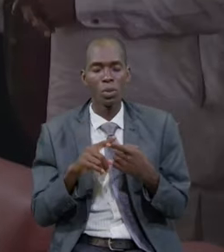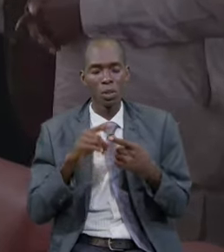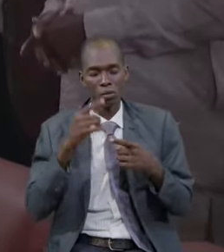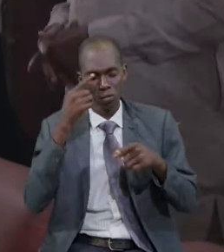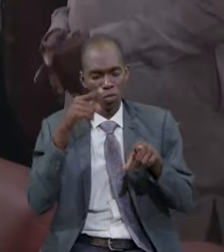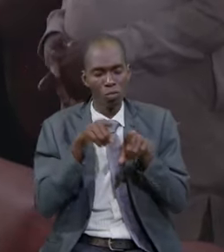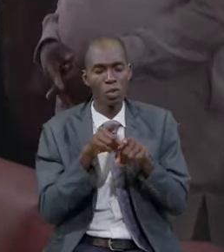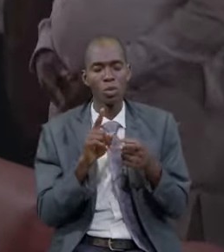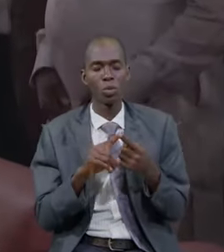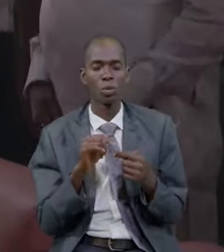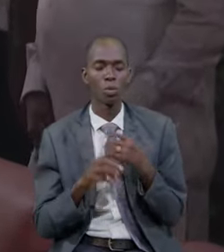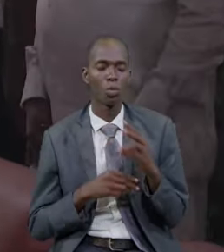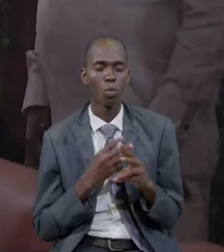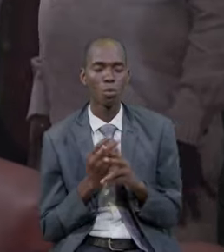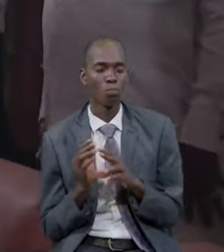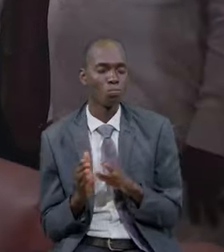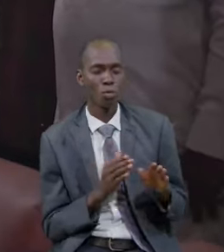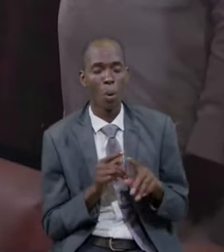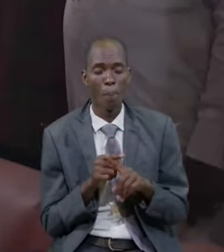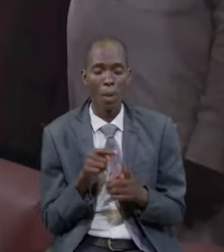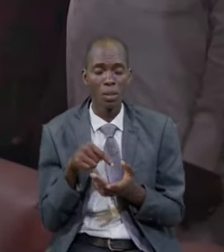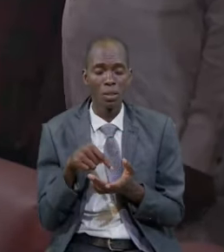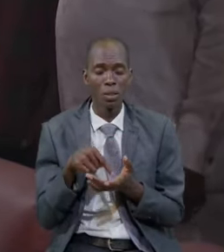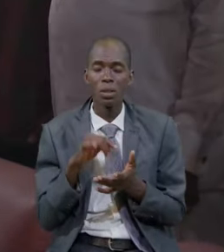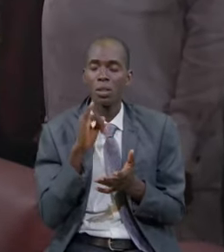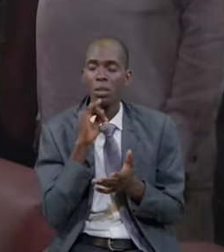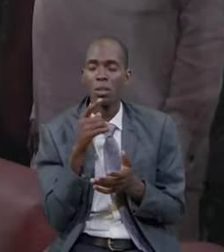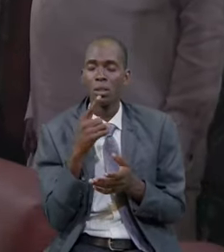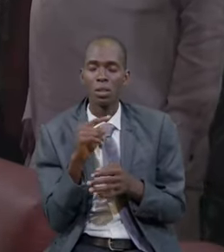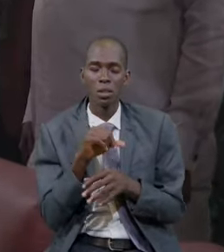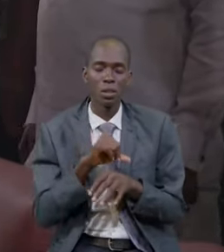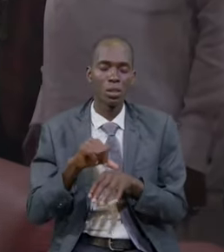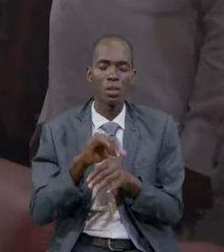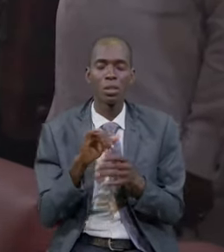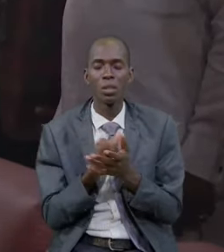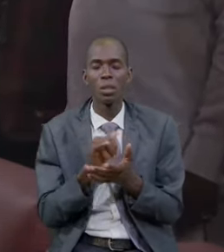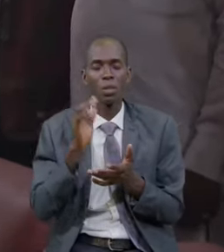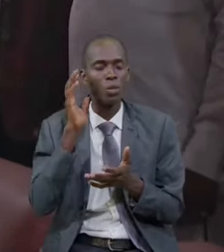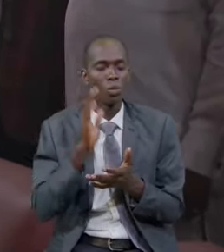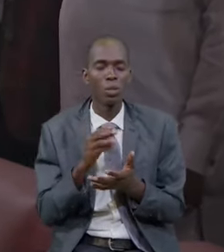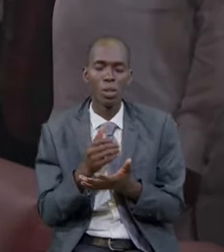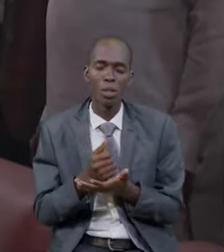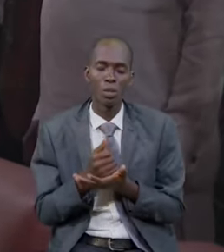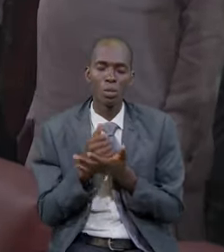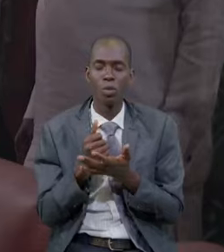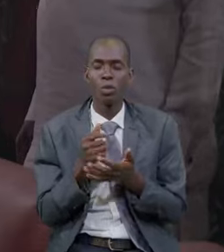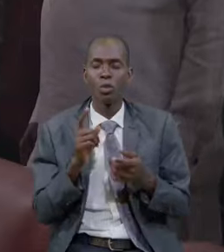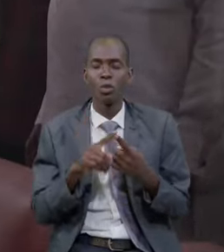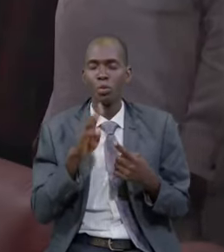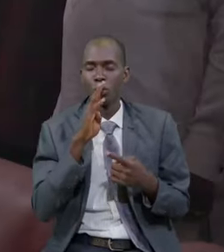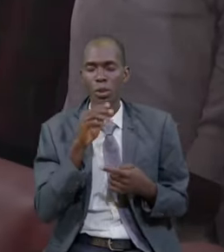C'est l'onction qui fait de toi un instrument de changement,